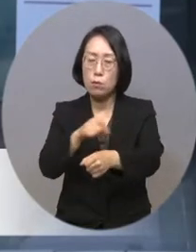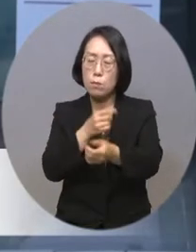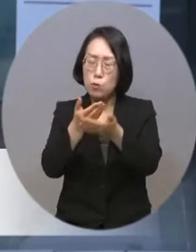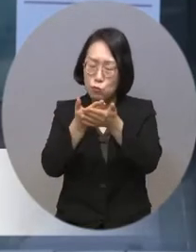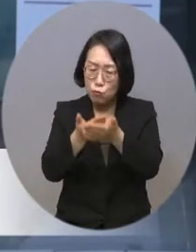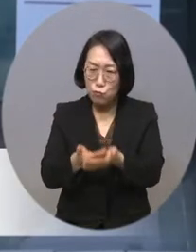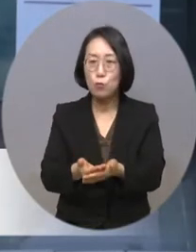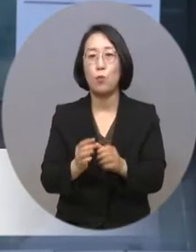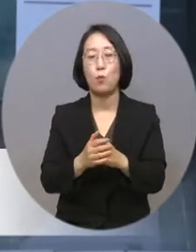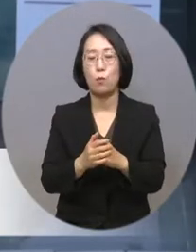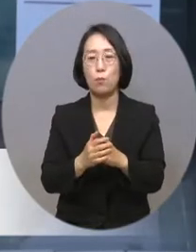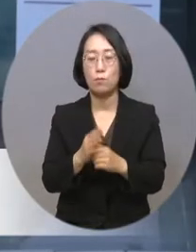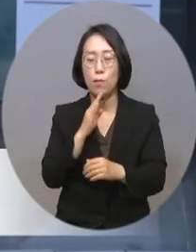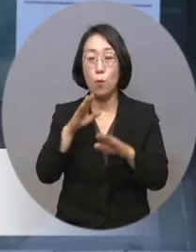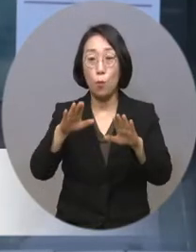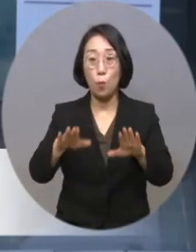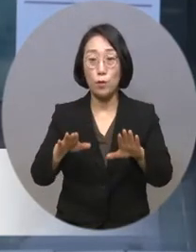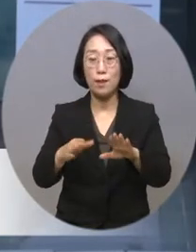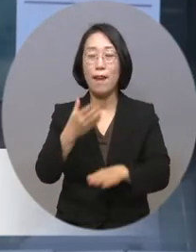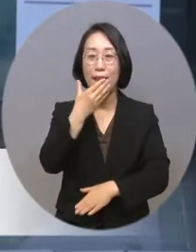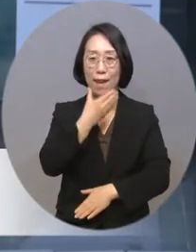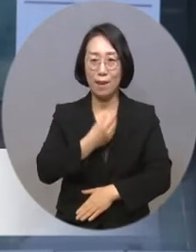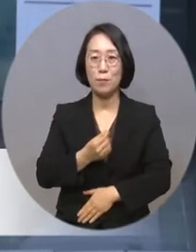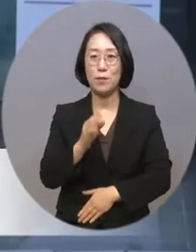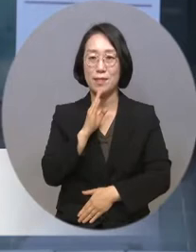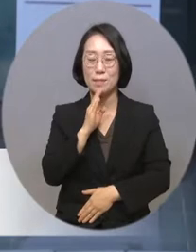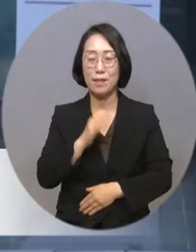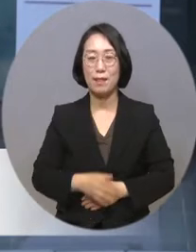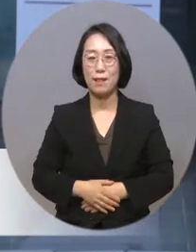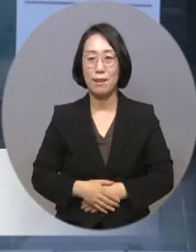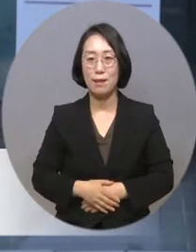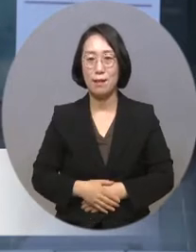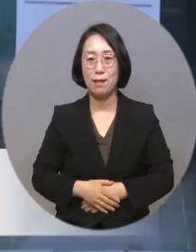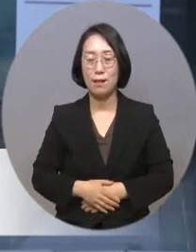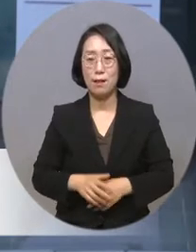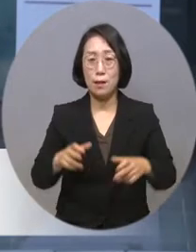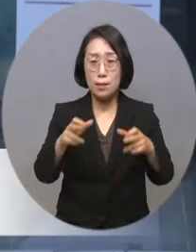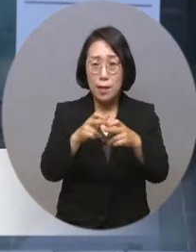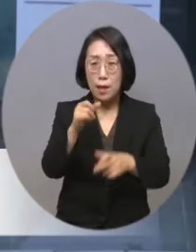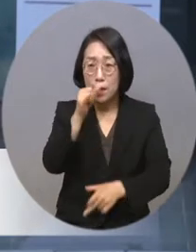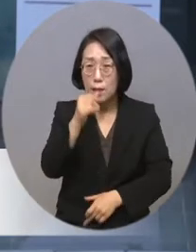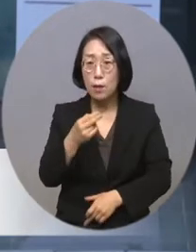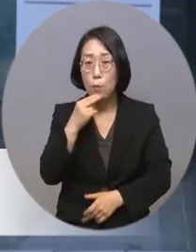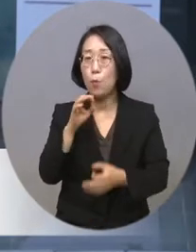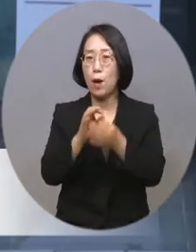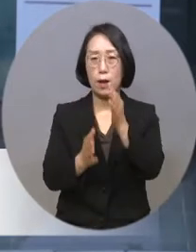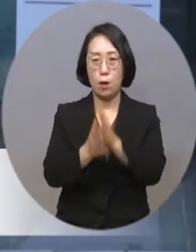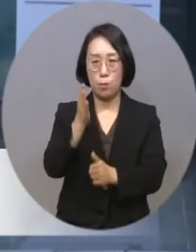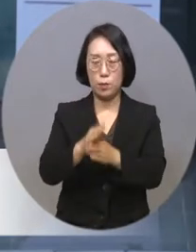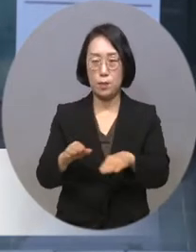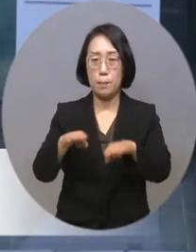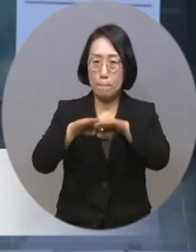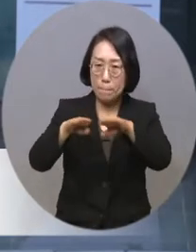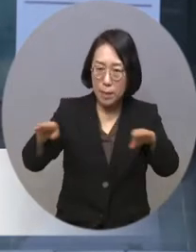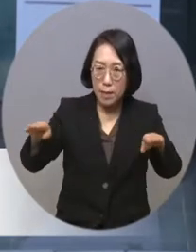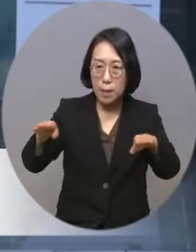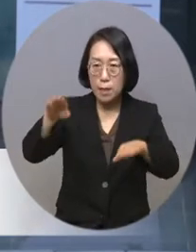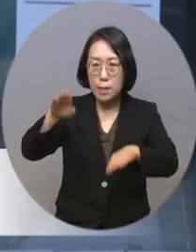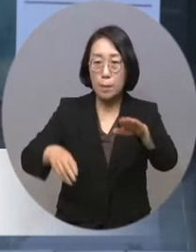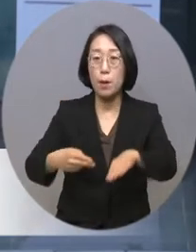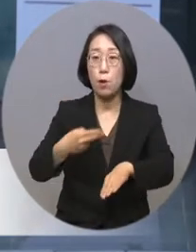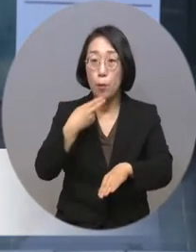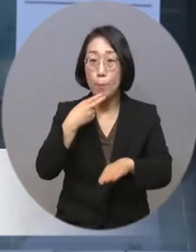있고 정말 행복했습니다 장애 나비 장애가 정말 편견없는 정말 실력으로